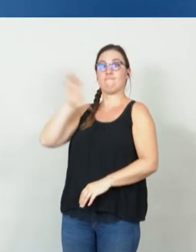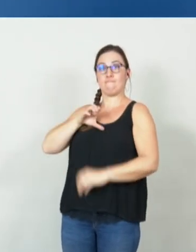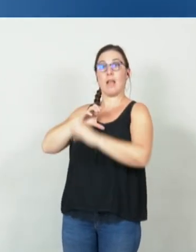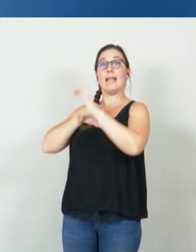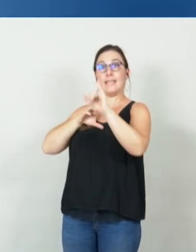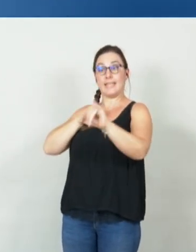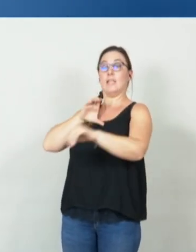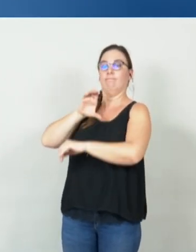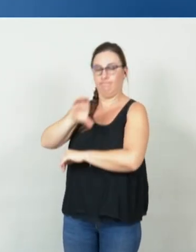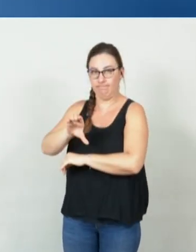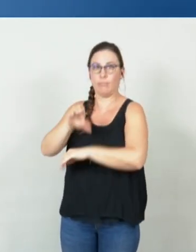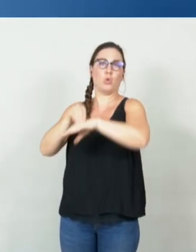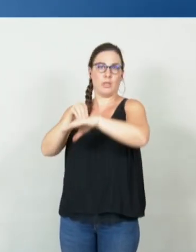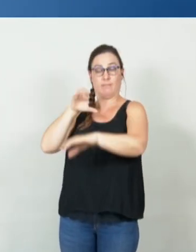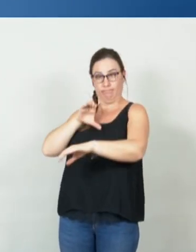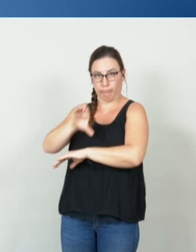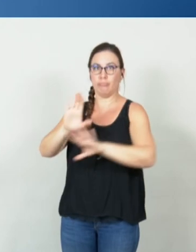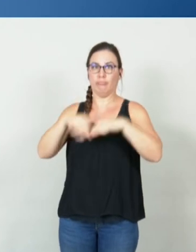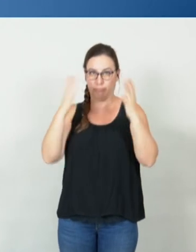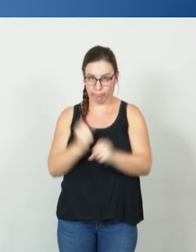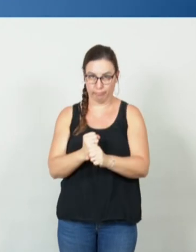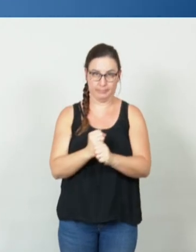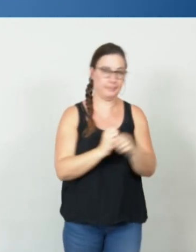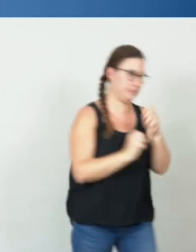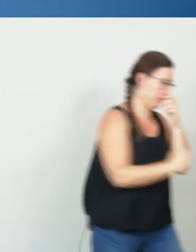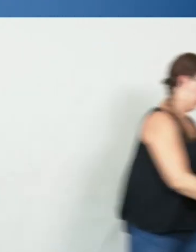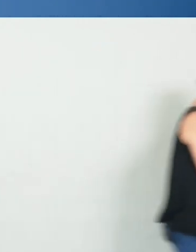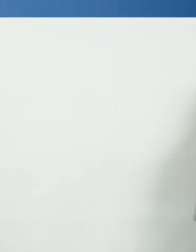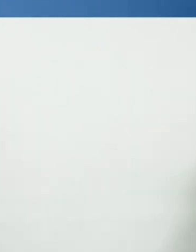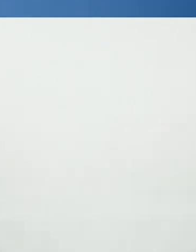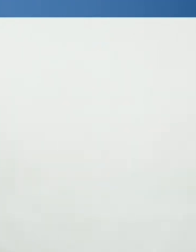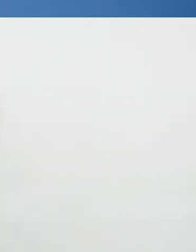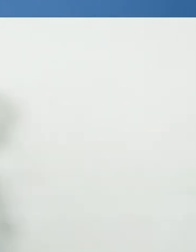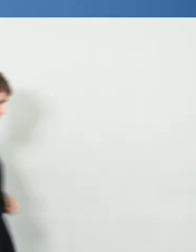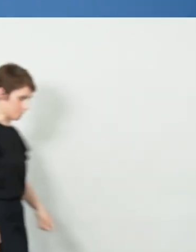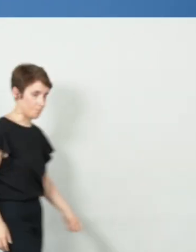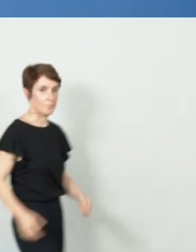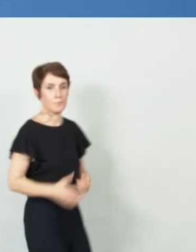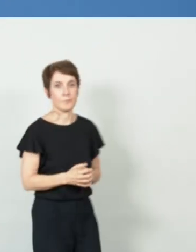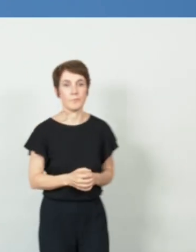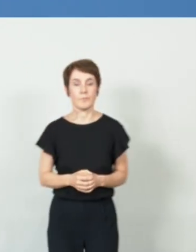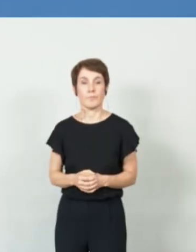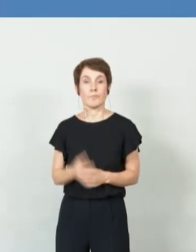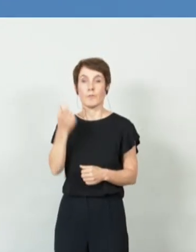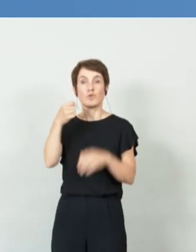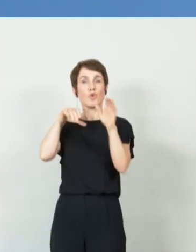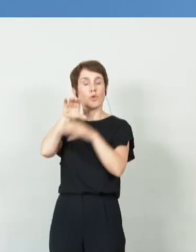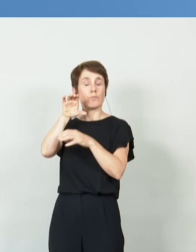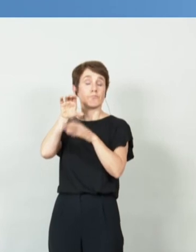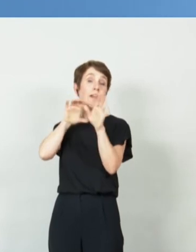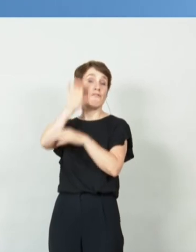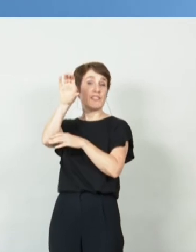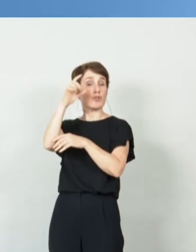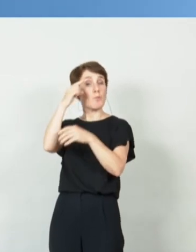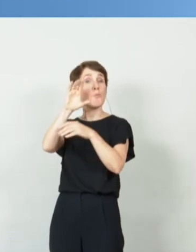consultatifs dans ce financement il y a la 80% des